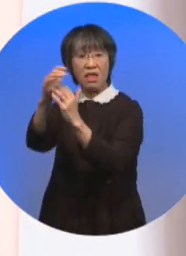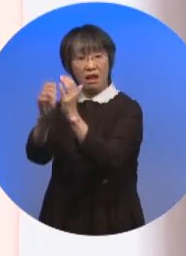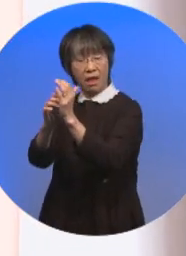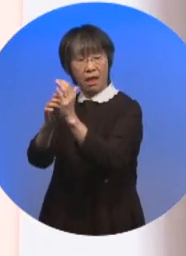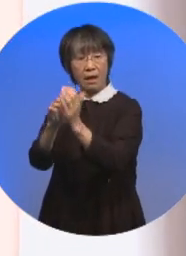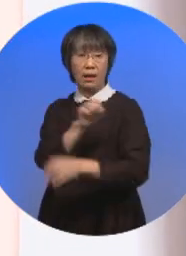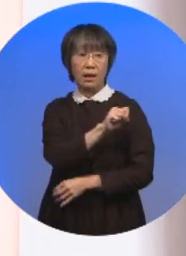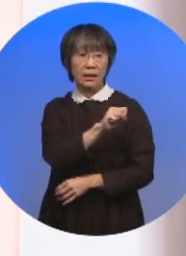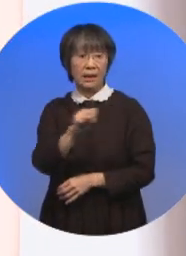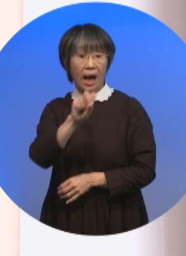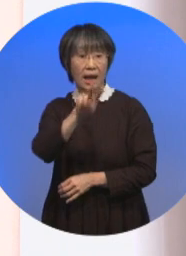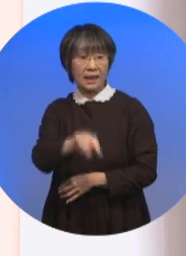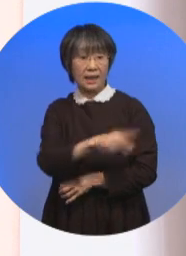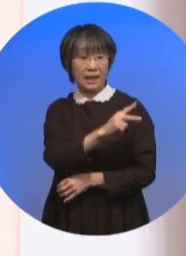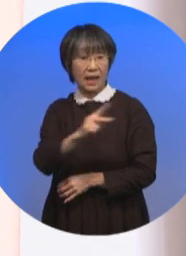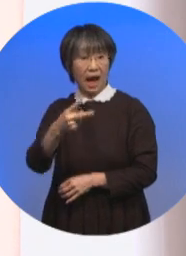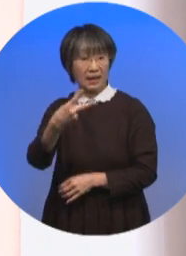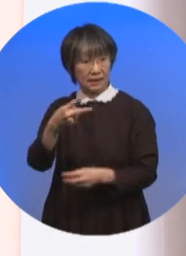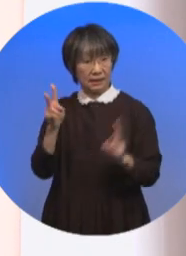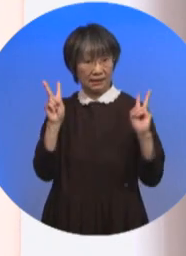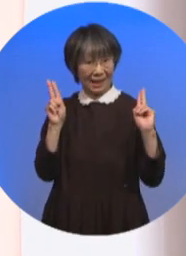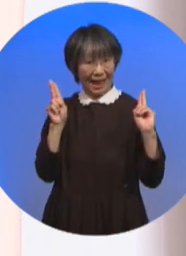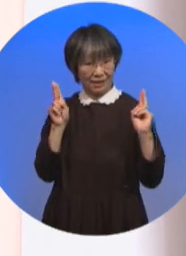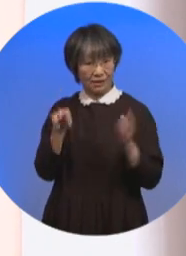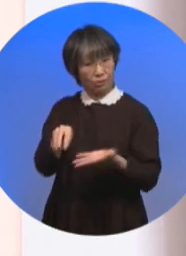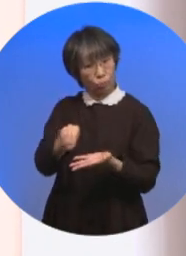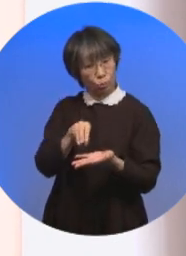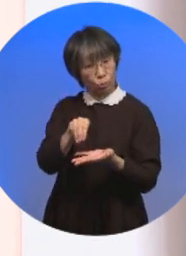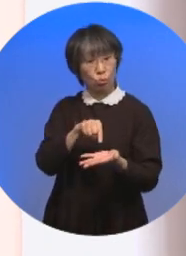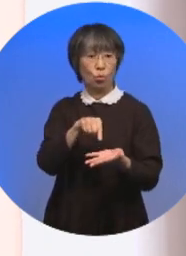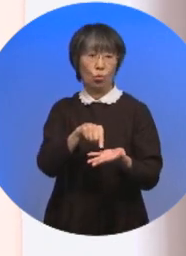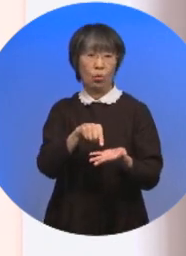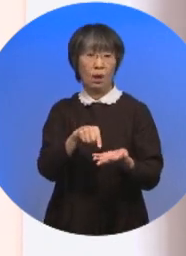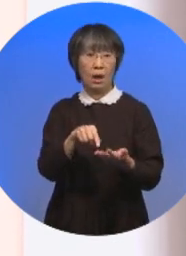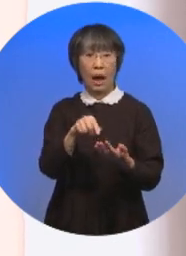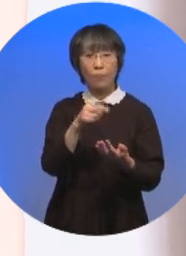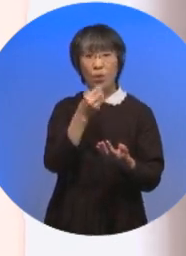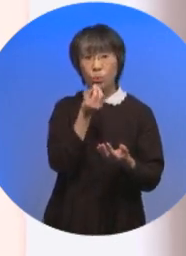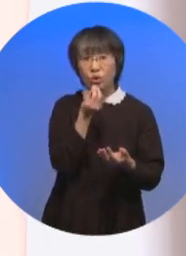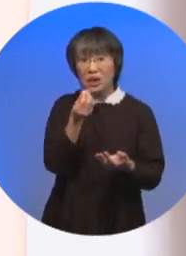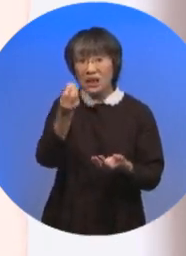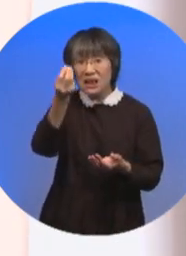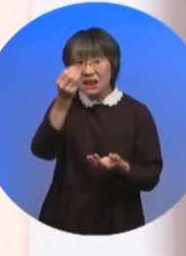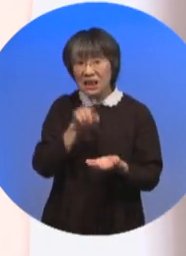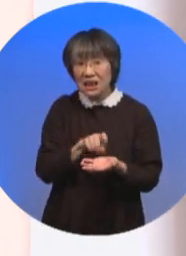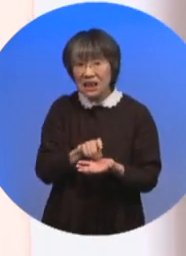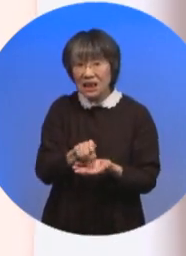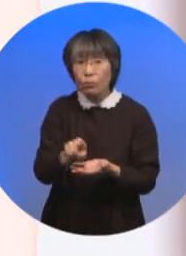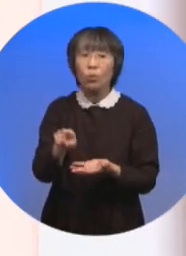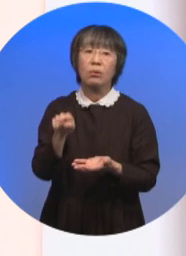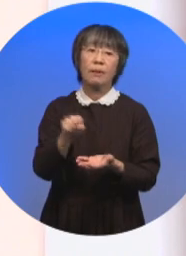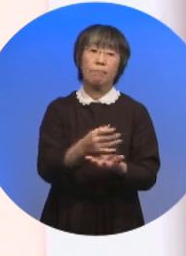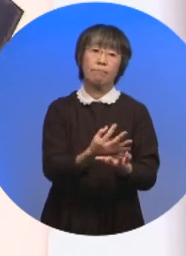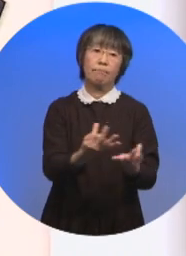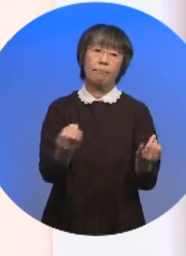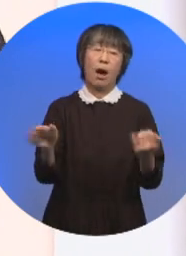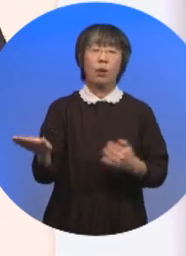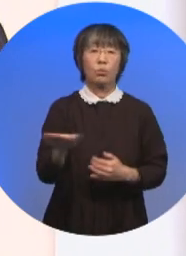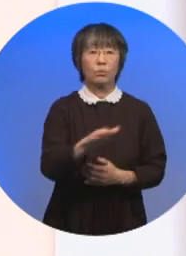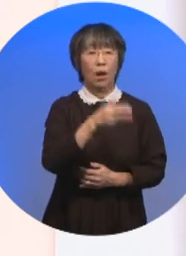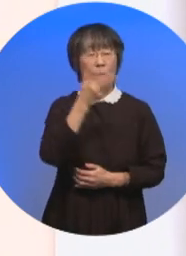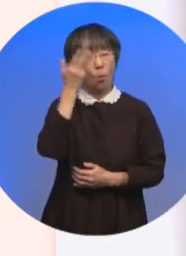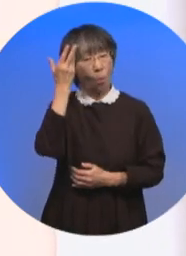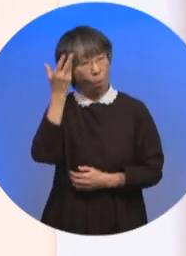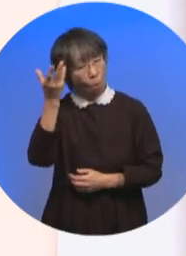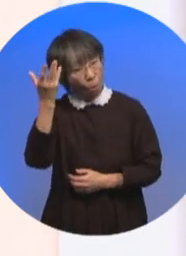竹林しかないと 思う。あー、そうです。 ザリガニの一番ポイントだったんですね。 カブトム ス。カブト。そうです。で、だから、あの辺に